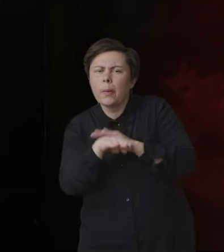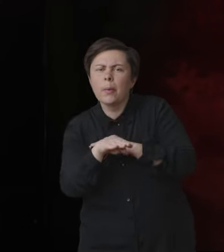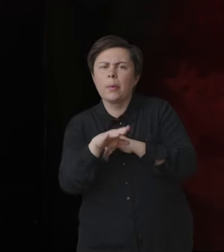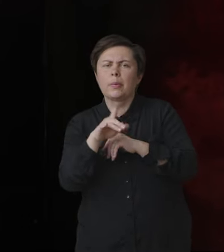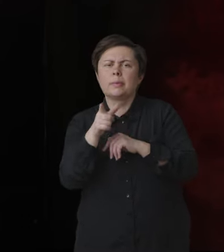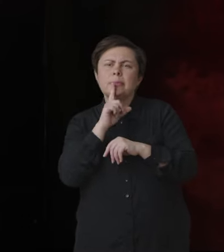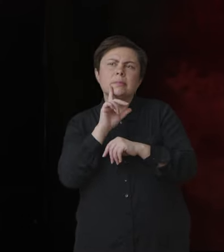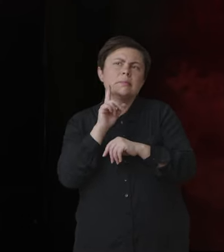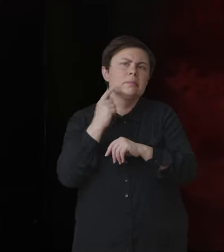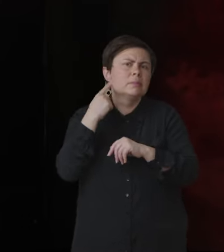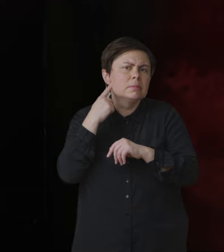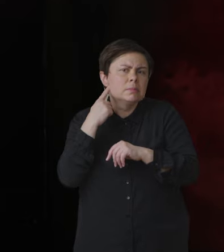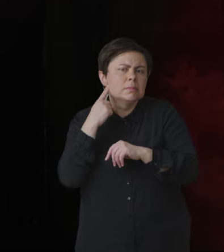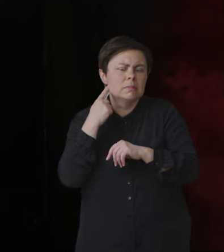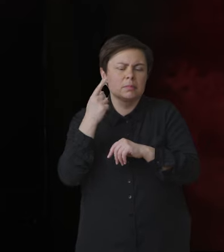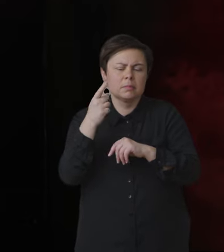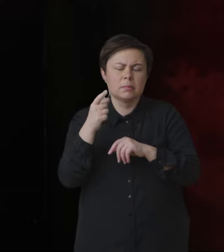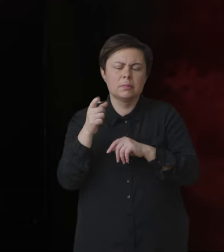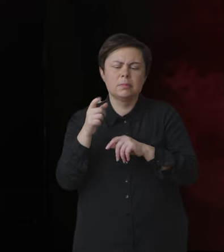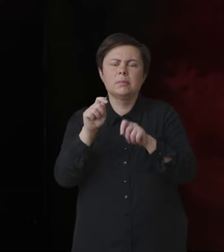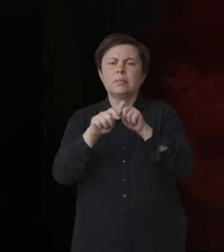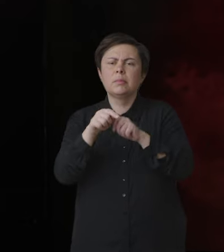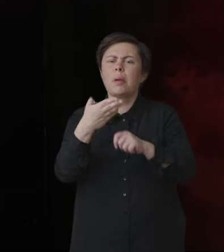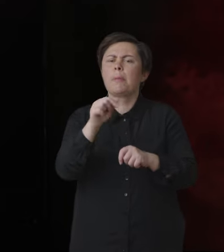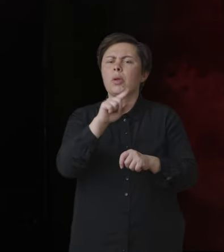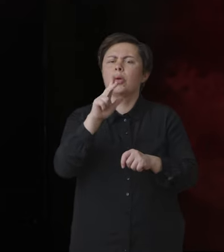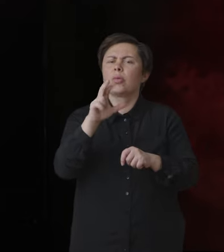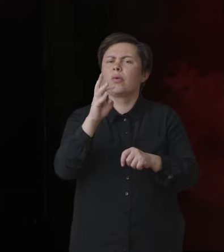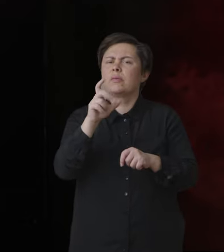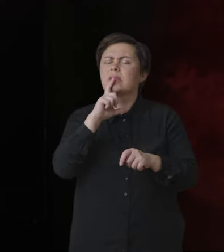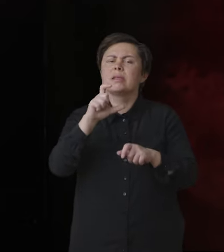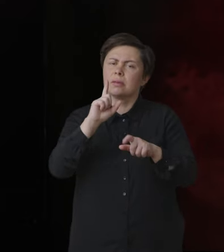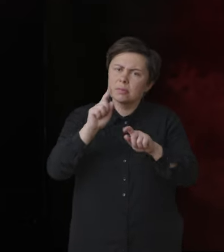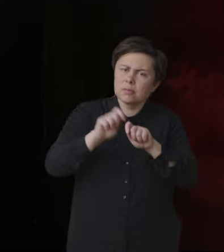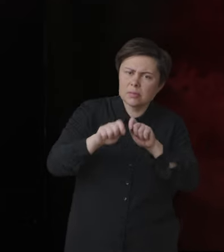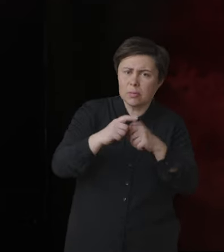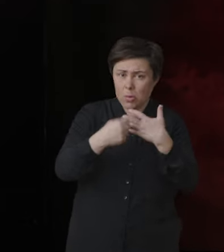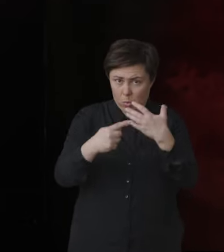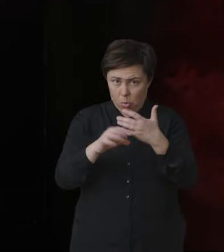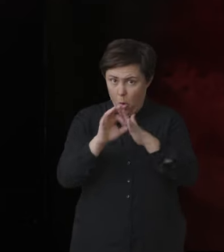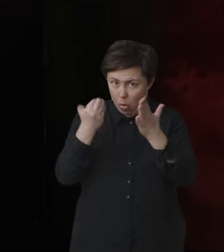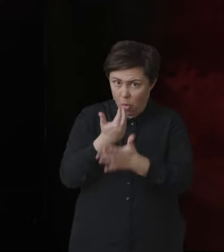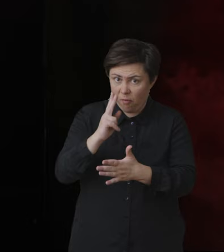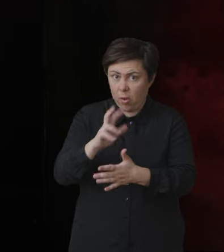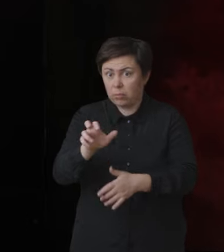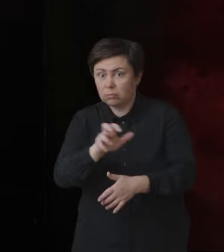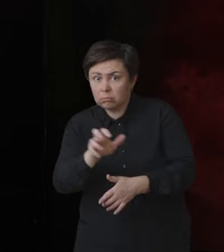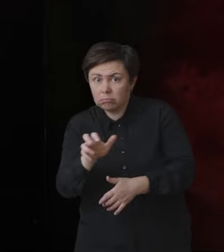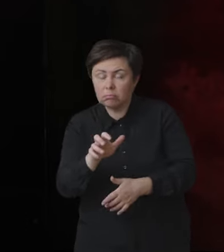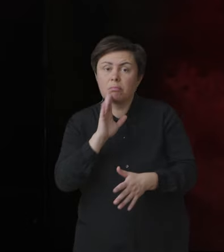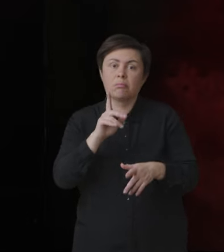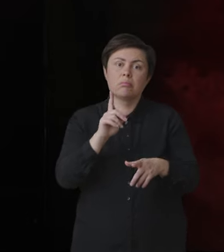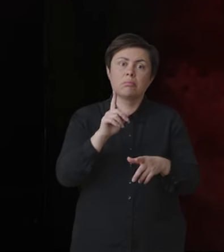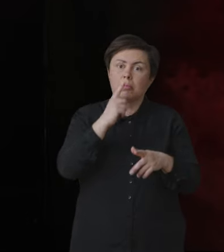były wycieki czy coś, to oni sprowadzali tu na Miłkowice pod tymi, oni tam to wszystko sprawdzali, przeliczali od nowa, rozblokowywali,